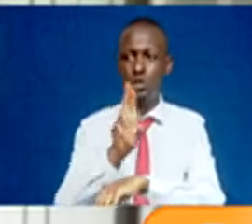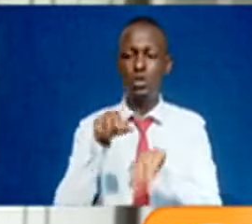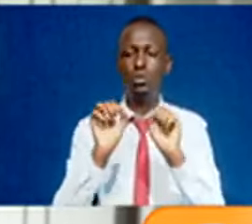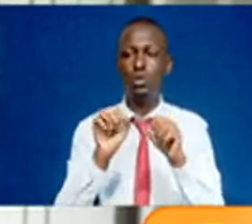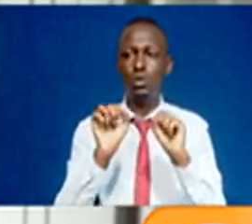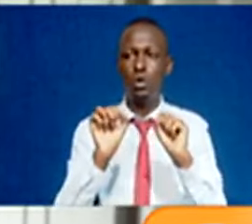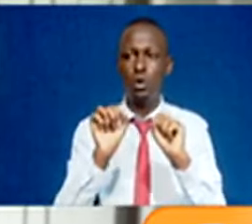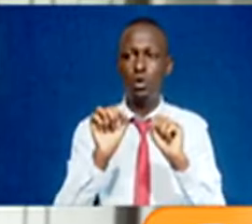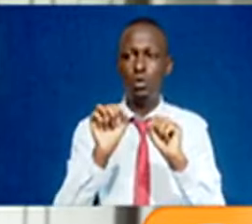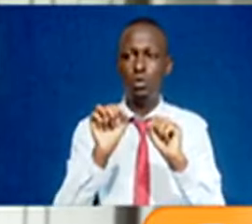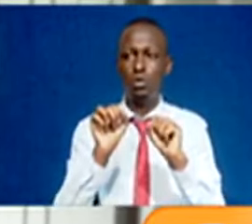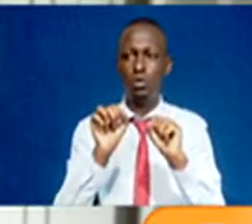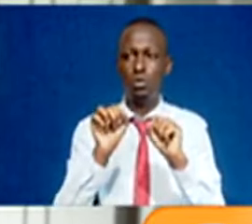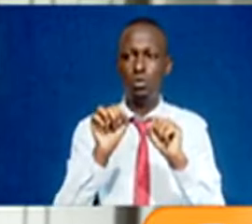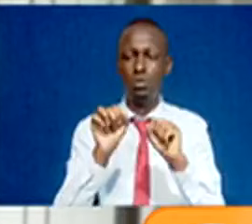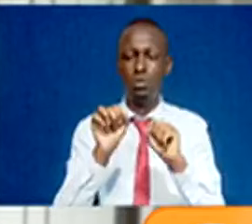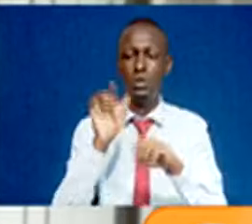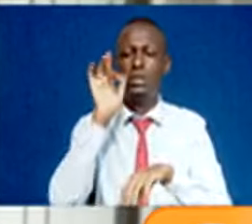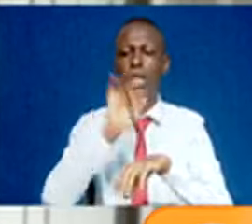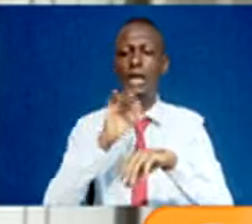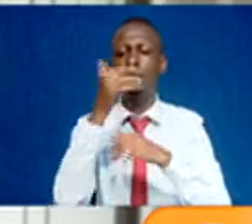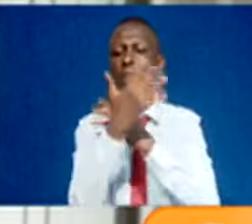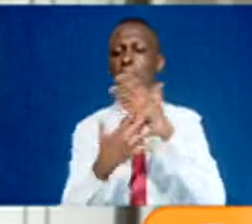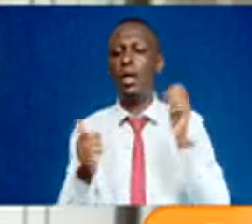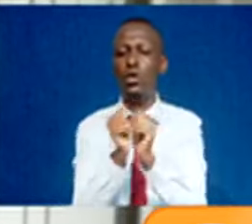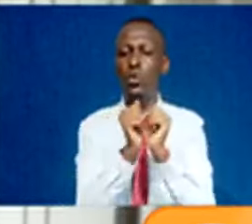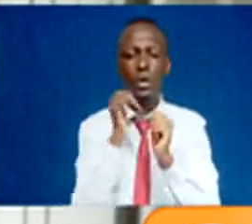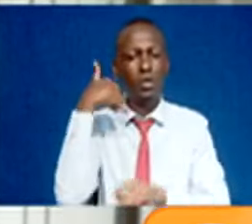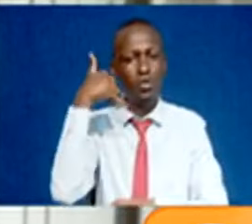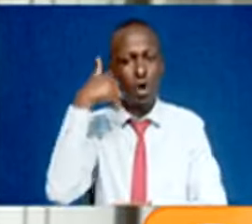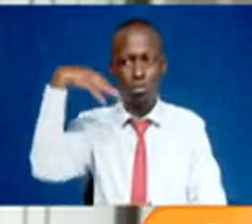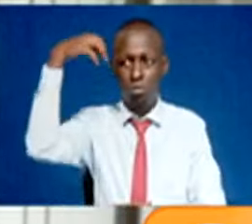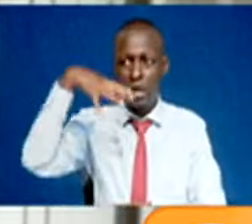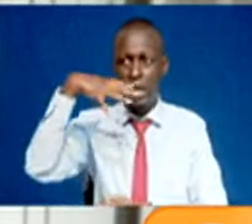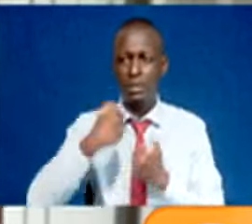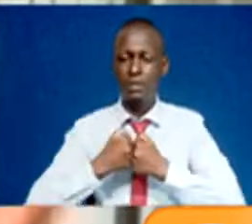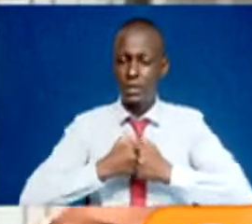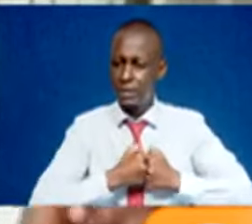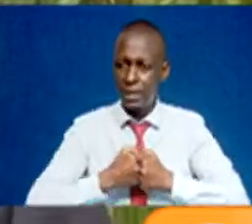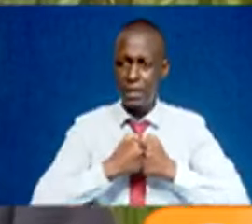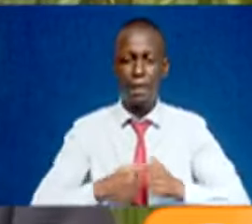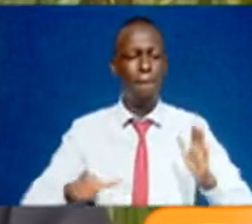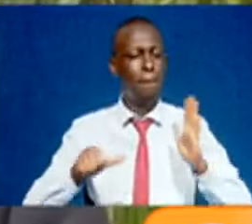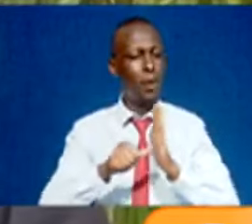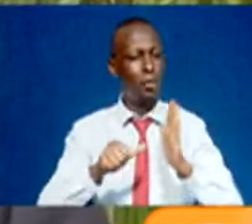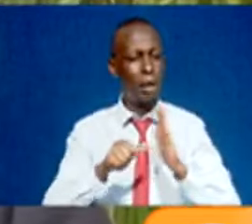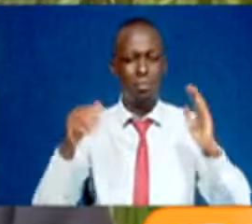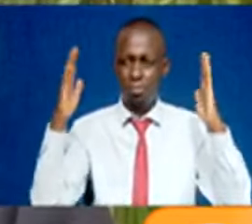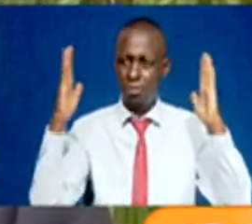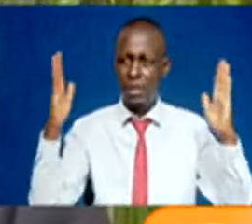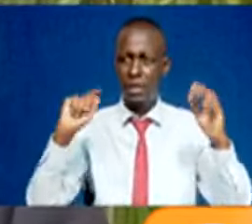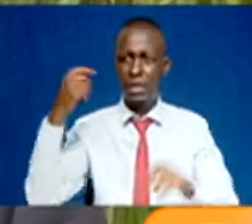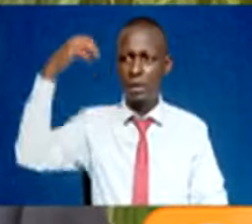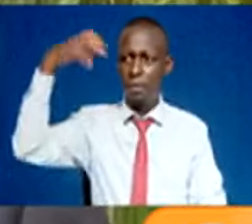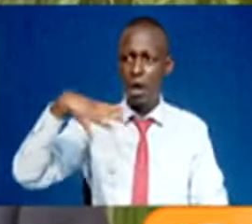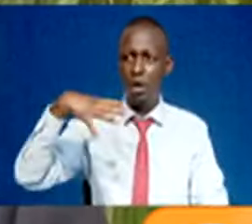sengine unapata umeguza nayo na simu. So challenge ya stima imekuwa ni kitu yenye nasumbua sana. Kenya Power